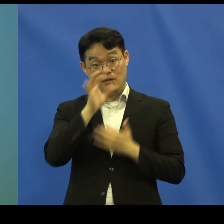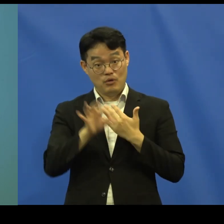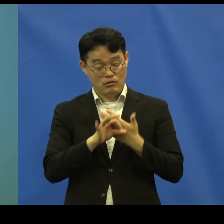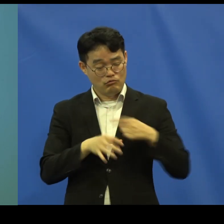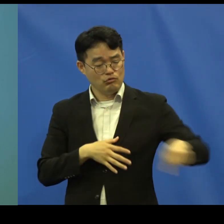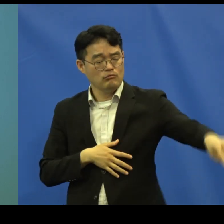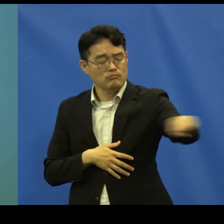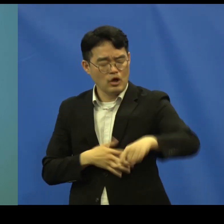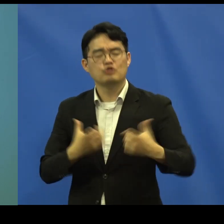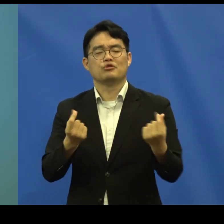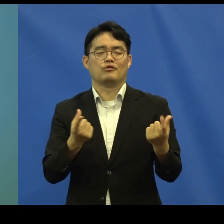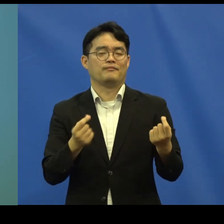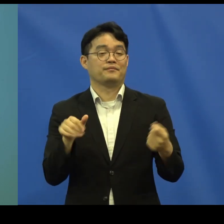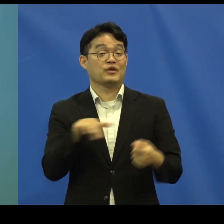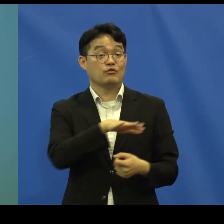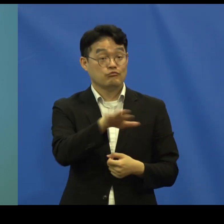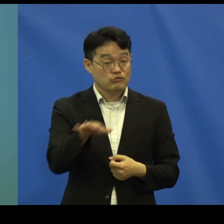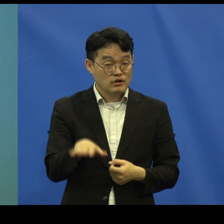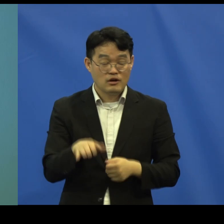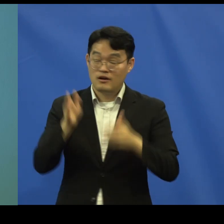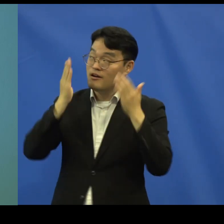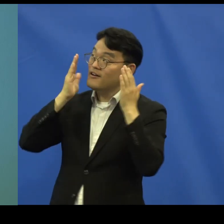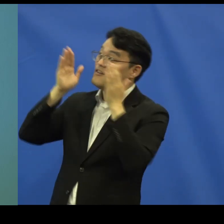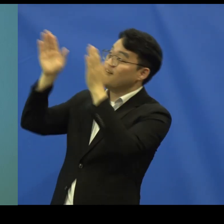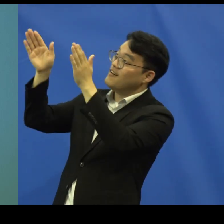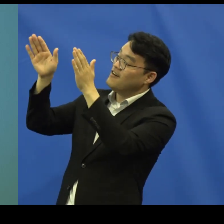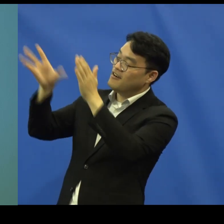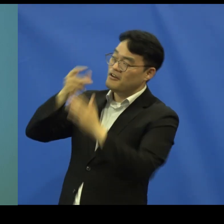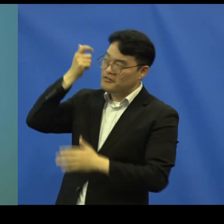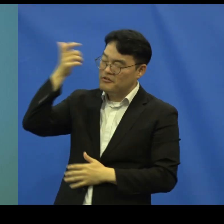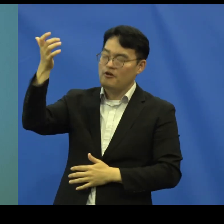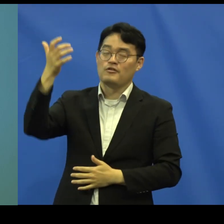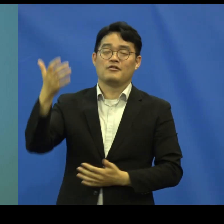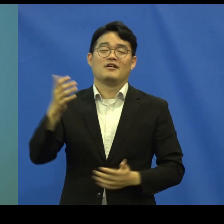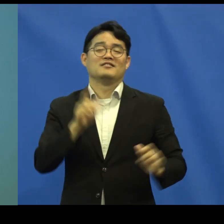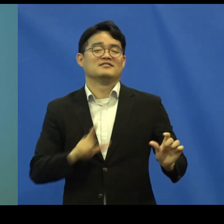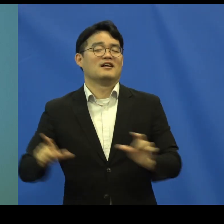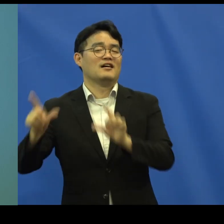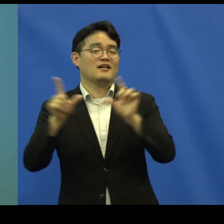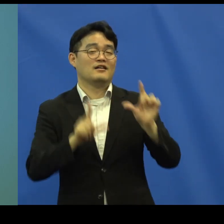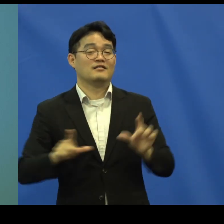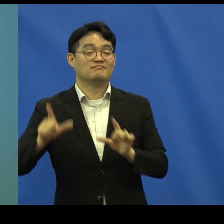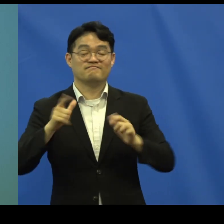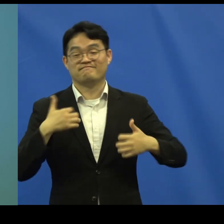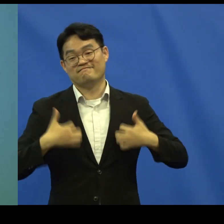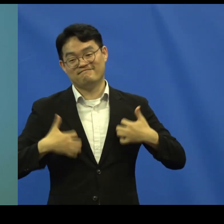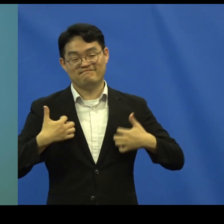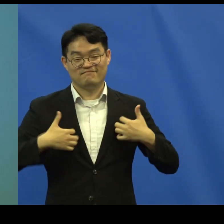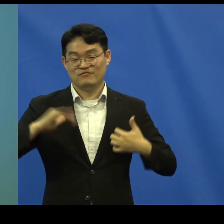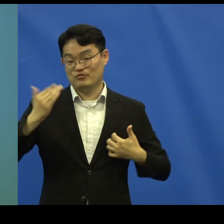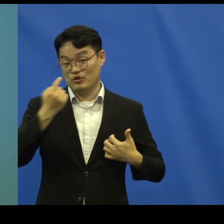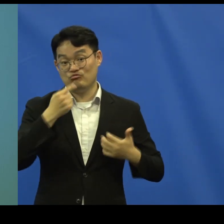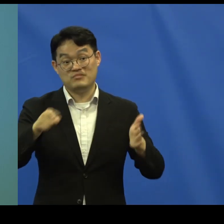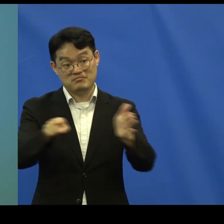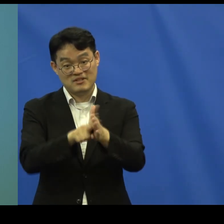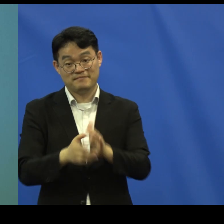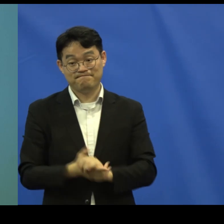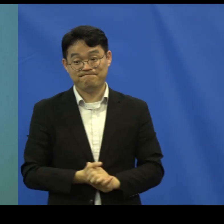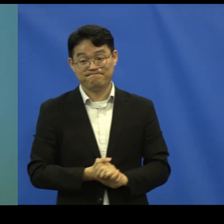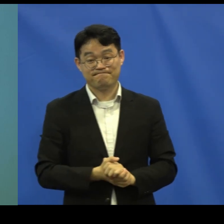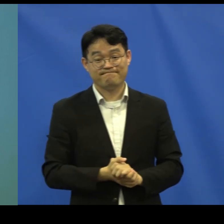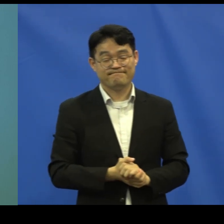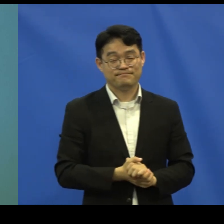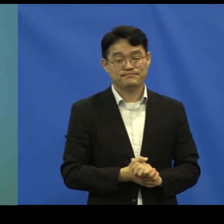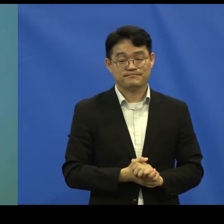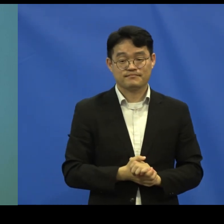하늘을 향하여 우리의 얼굴을 열게 될 때 이 땅의 현실 삶에 갇히지 않고 살아갈 수가 있게 되는 것입니다. 자, 오늘